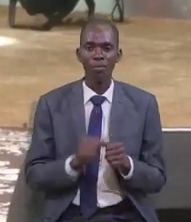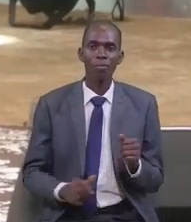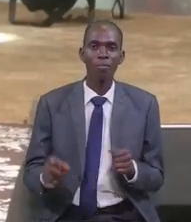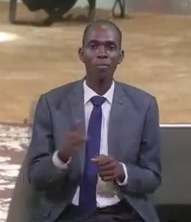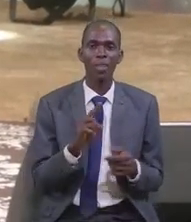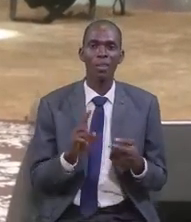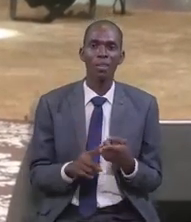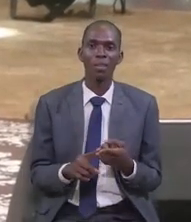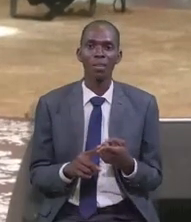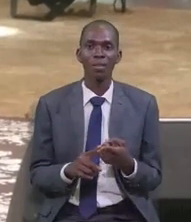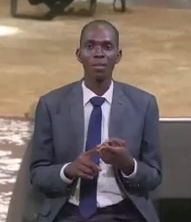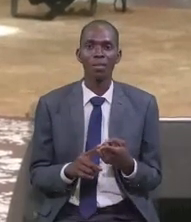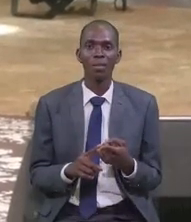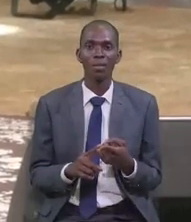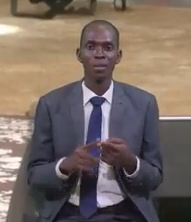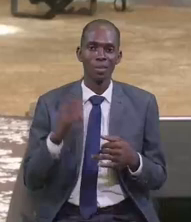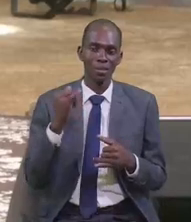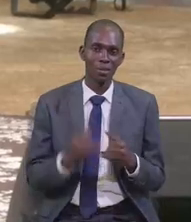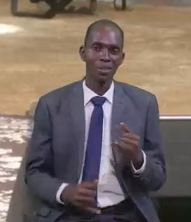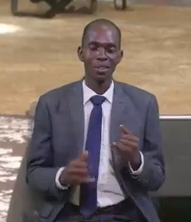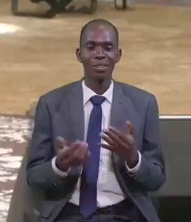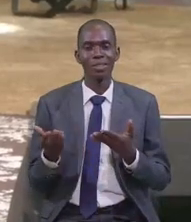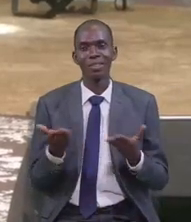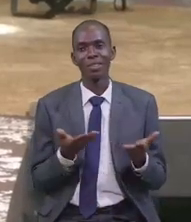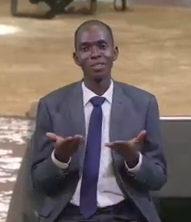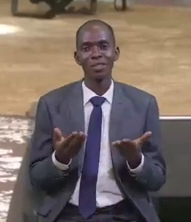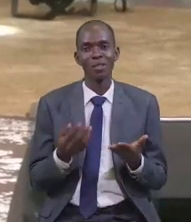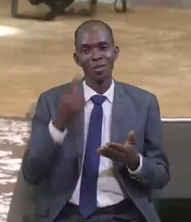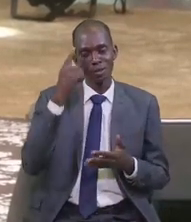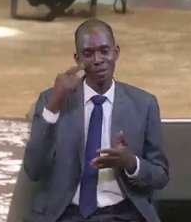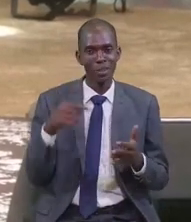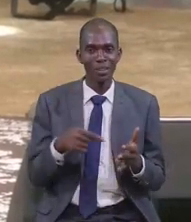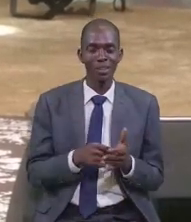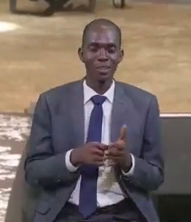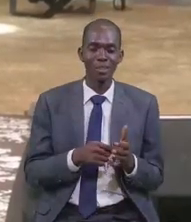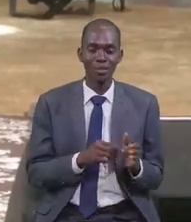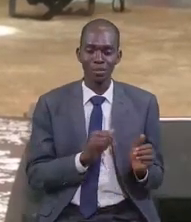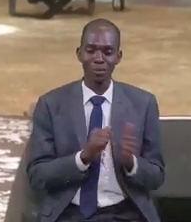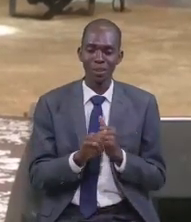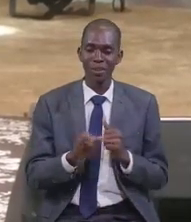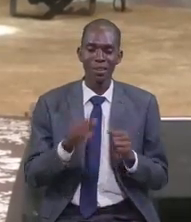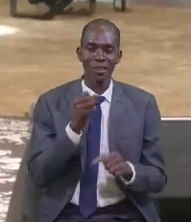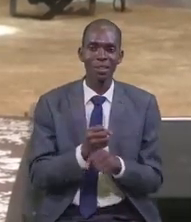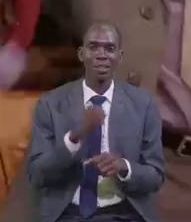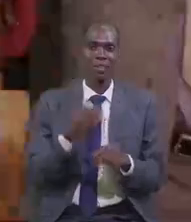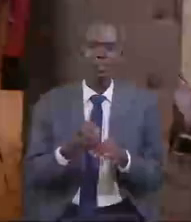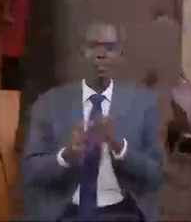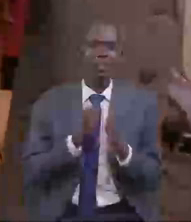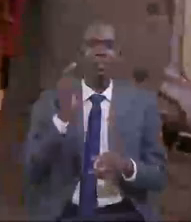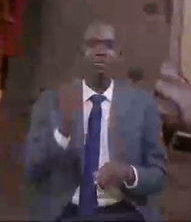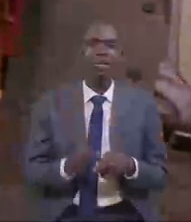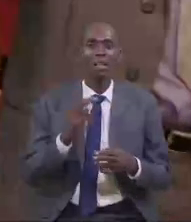Vous êtes tous les bienvenus à ce dernier cours, à ce dernier culte